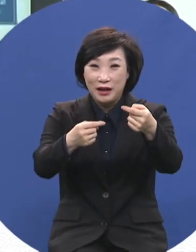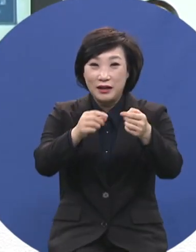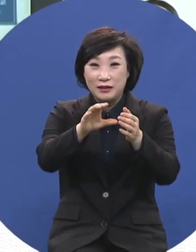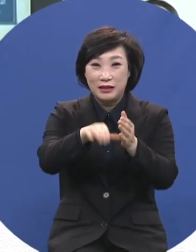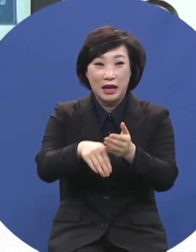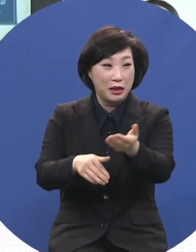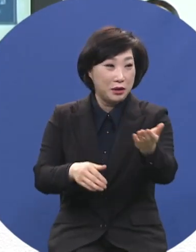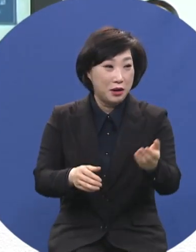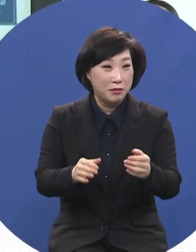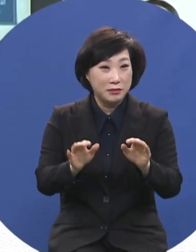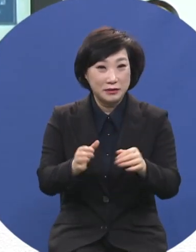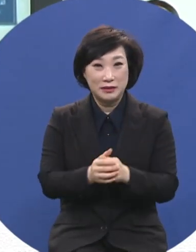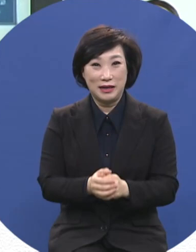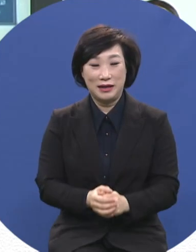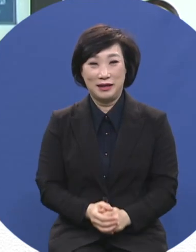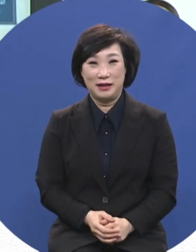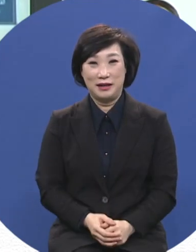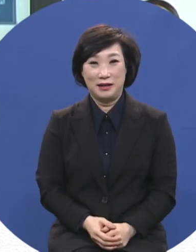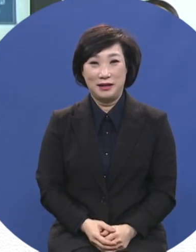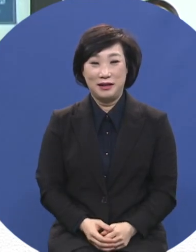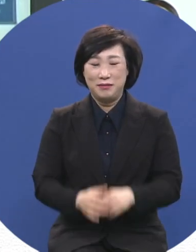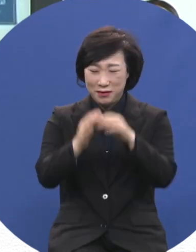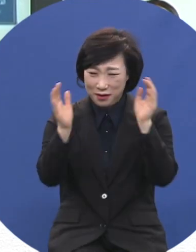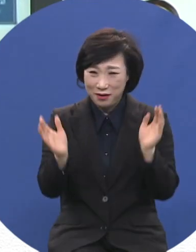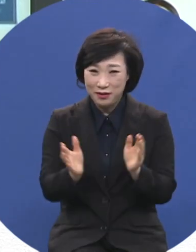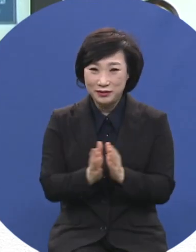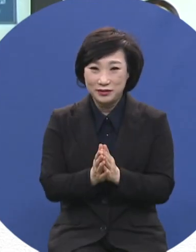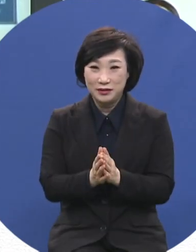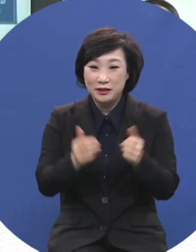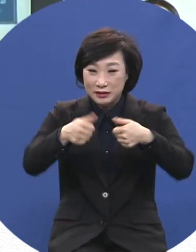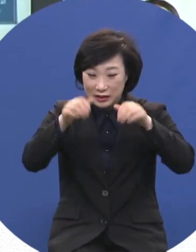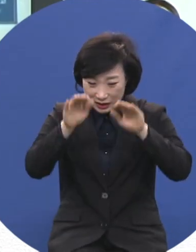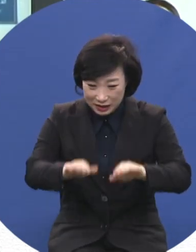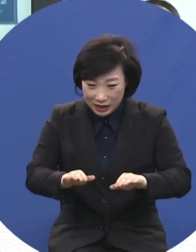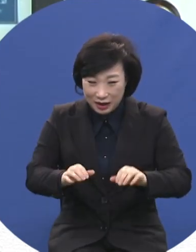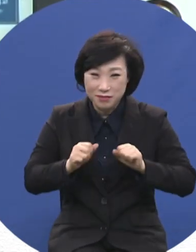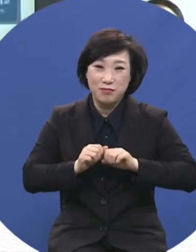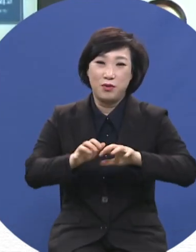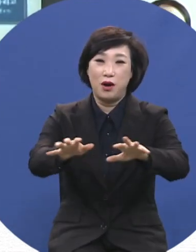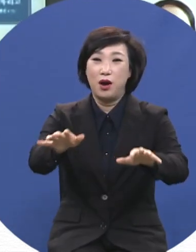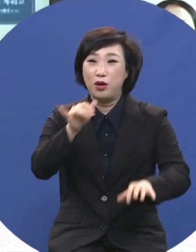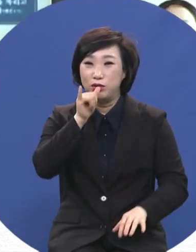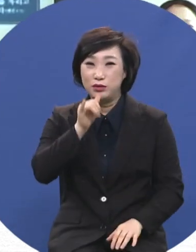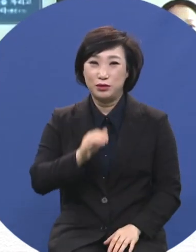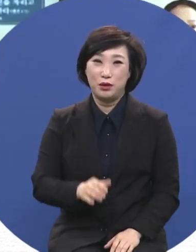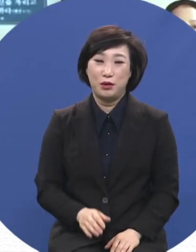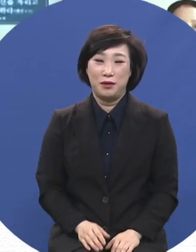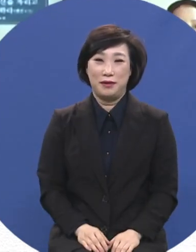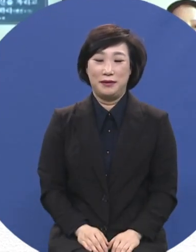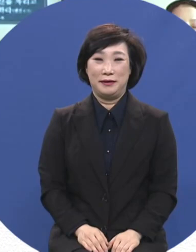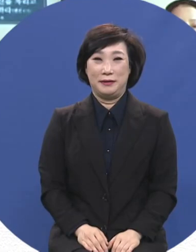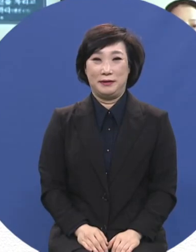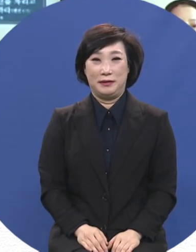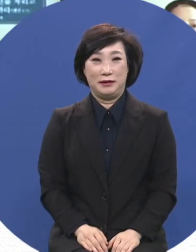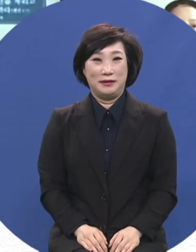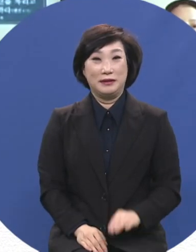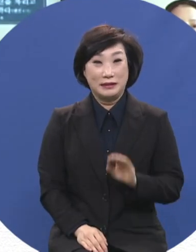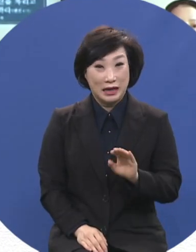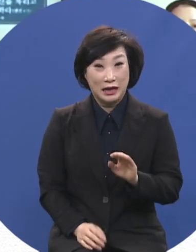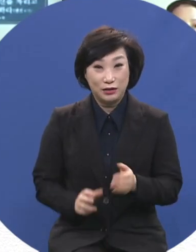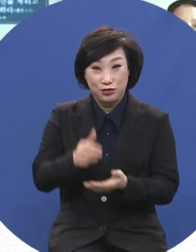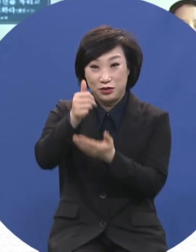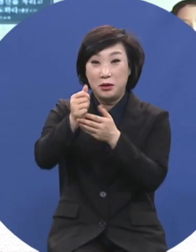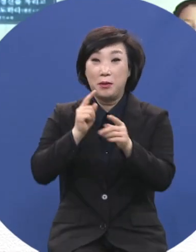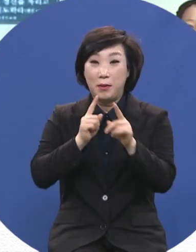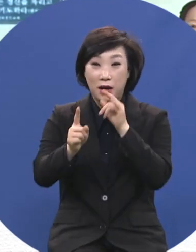보면 전부 제사 지내기 바쁘잖아요. 예. 우리 주님이